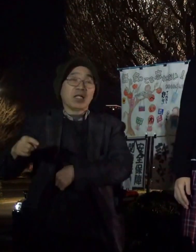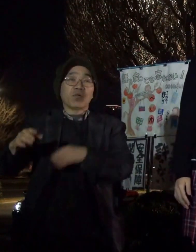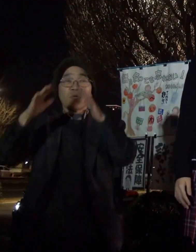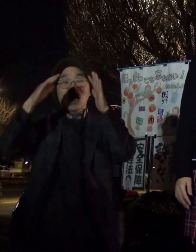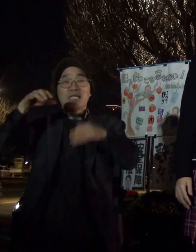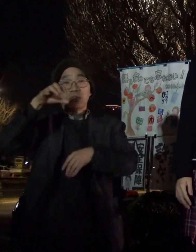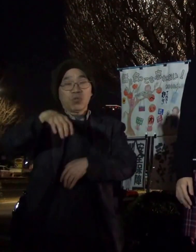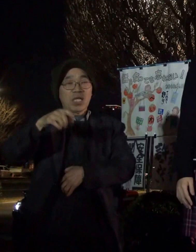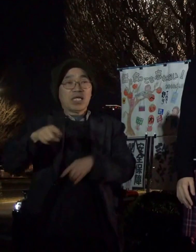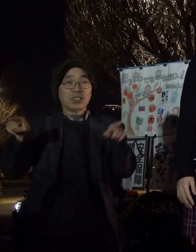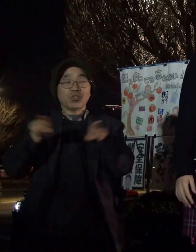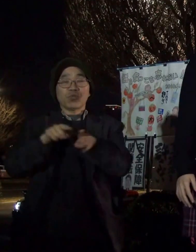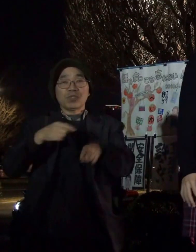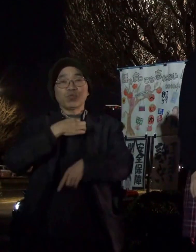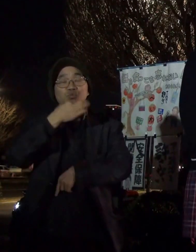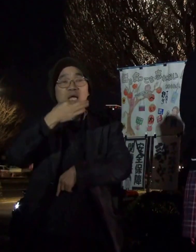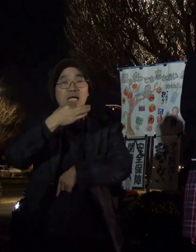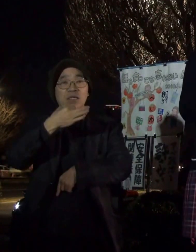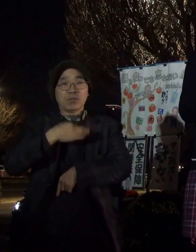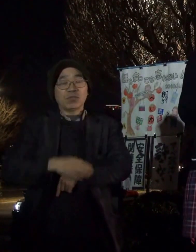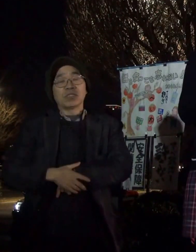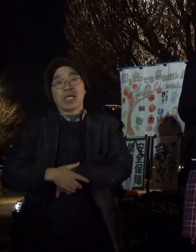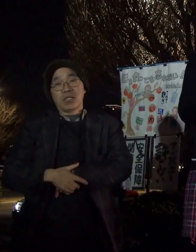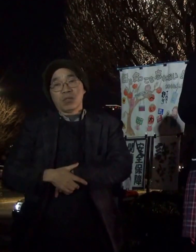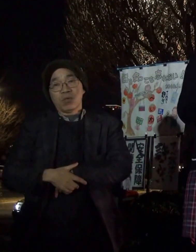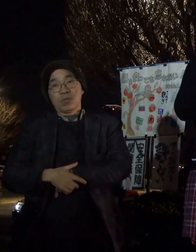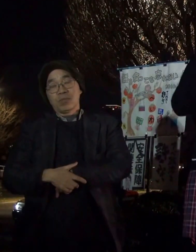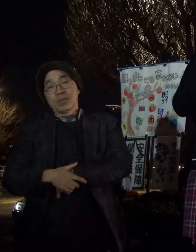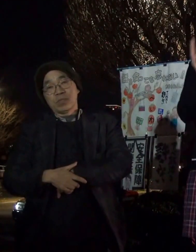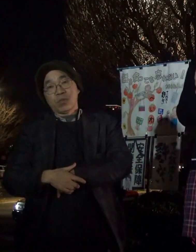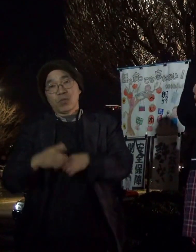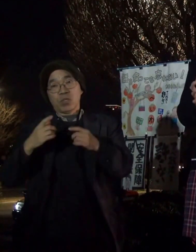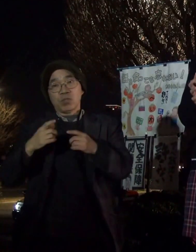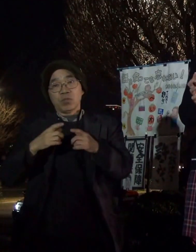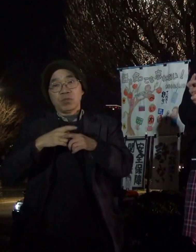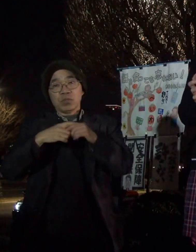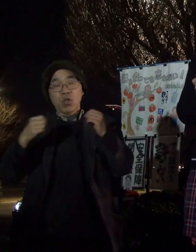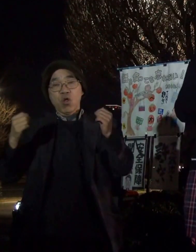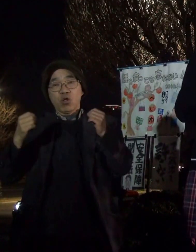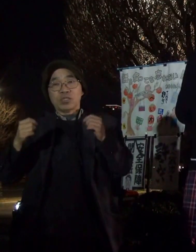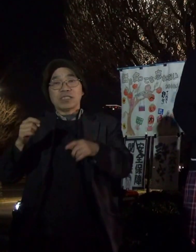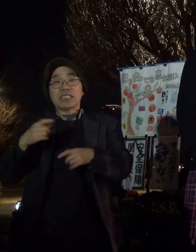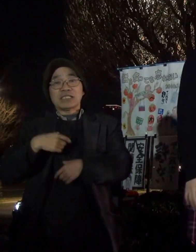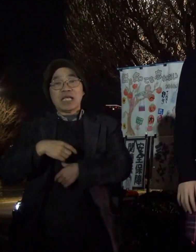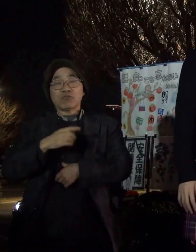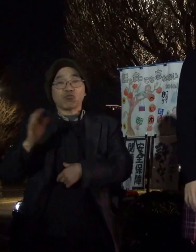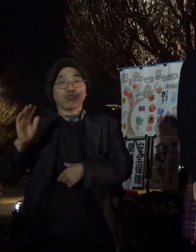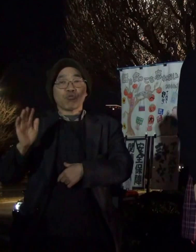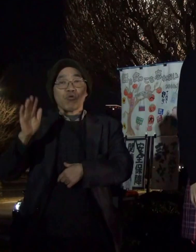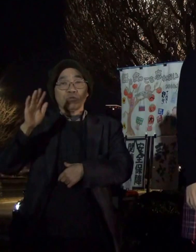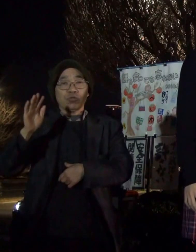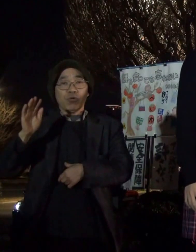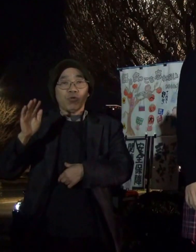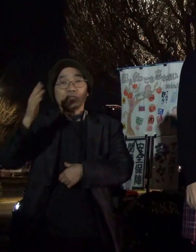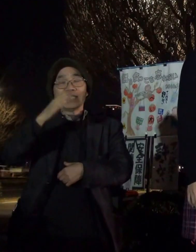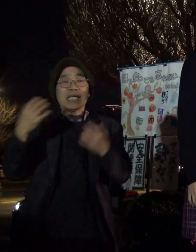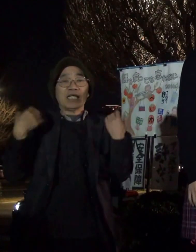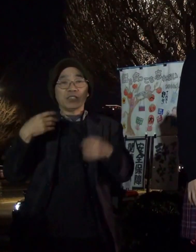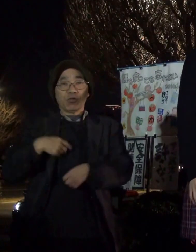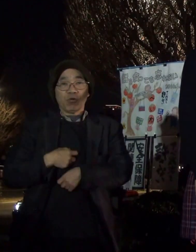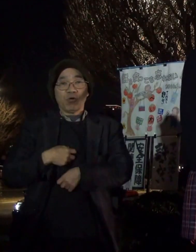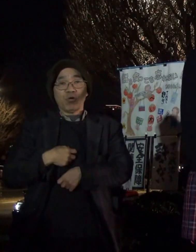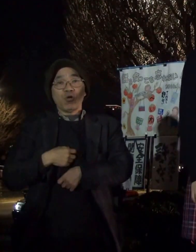歌ってくださった方は、この制服工場委員会と国民の声というユニットの一員になっていただくんです